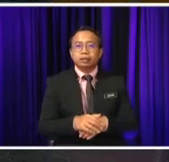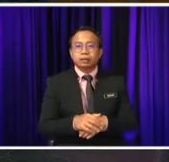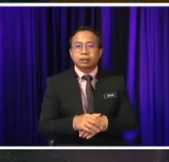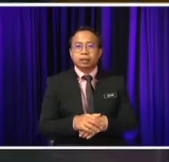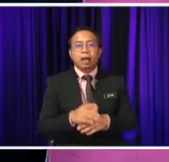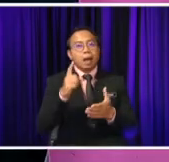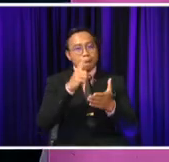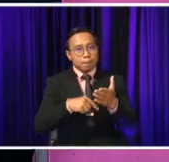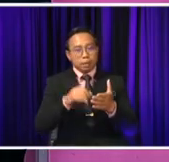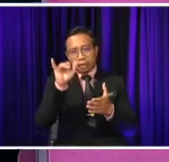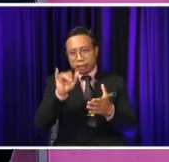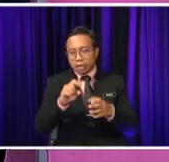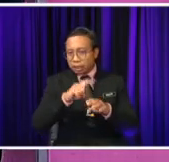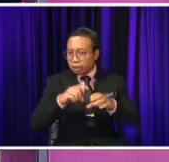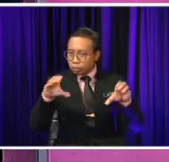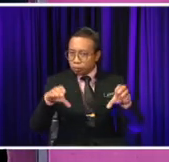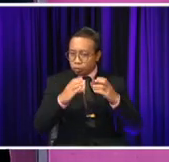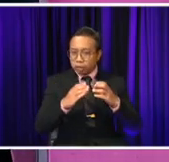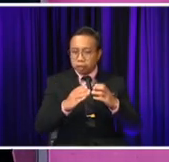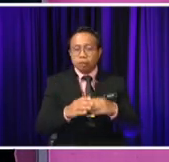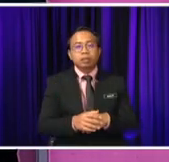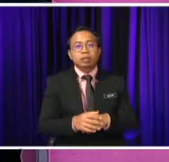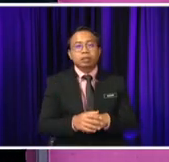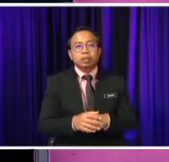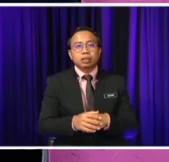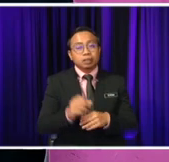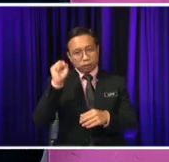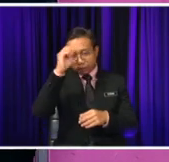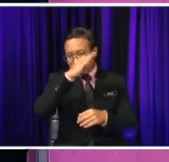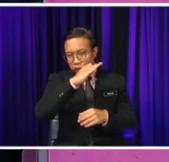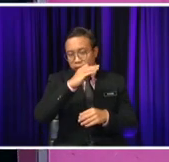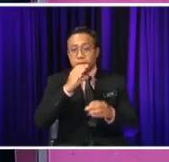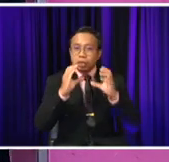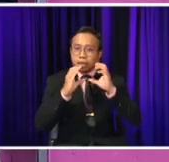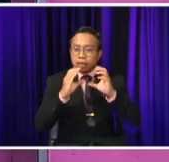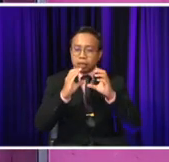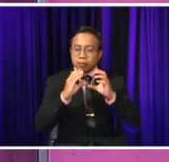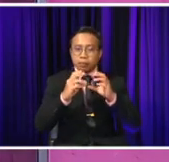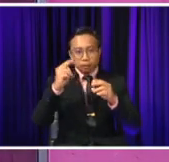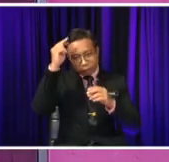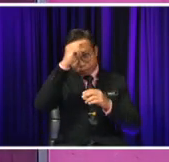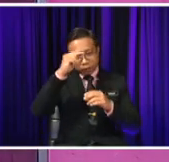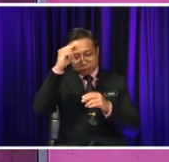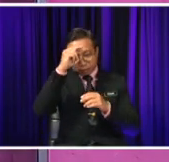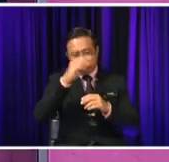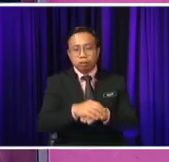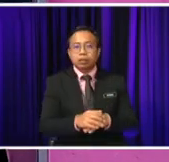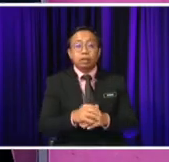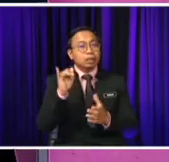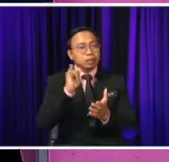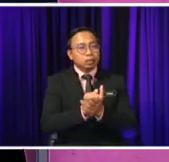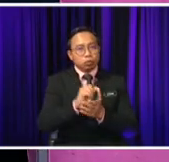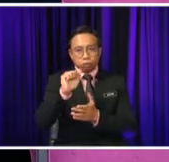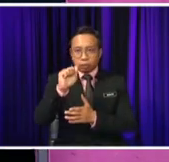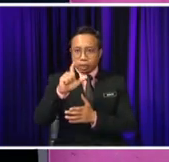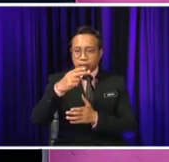apa yang dibuat yaitu segala perbuatan percakapan pengakuan Nabi Sallallahu Alaihi Wasallam itu adalah Al